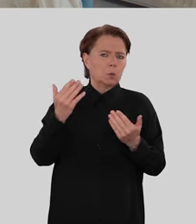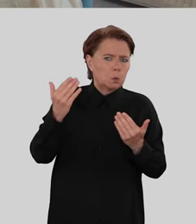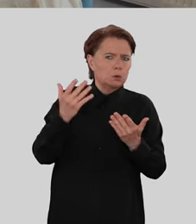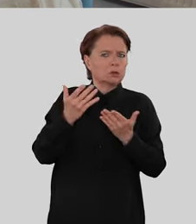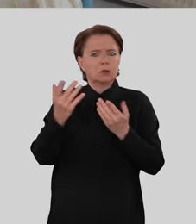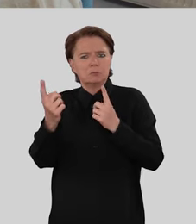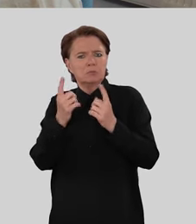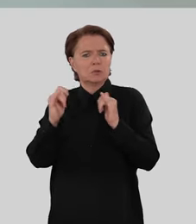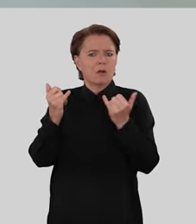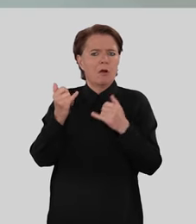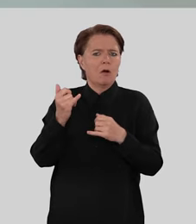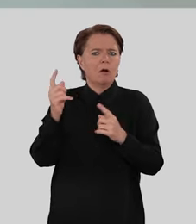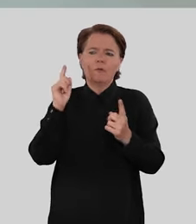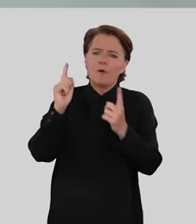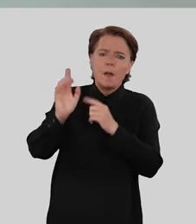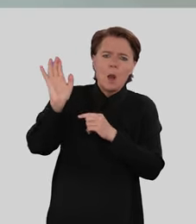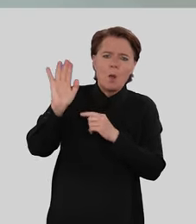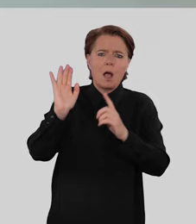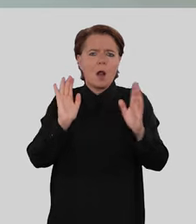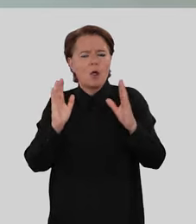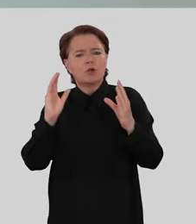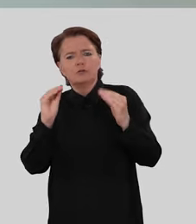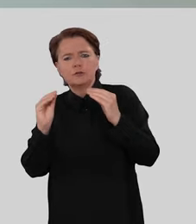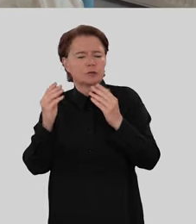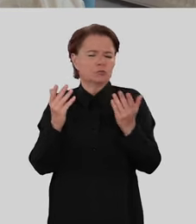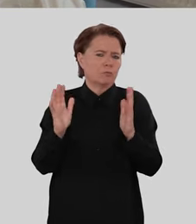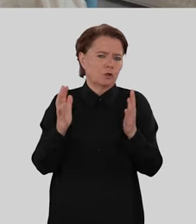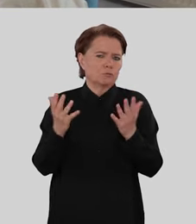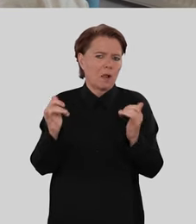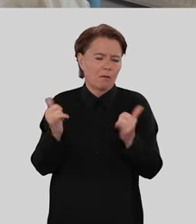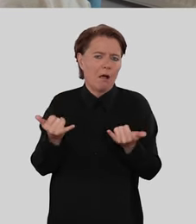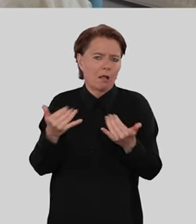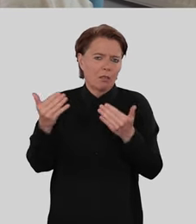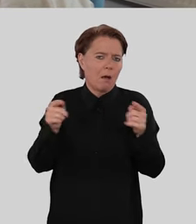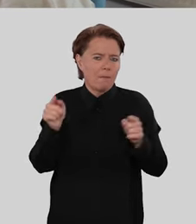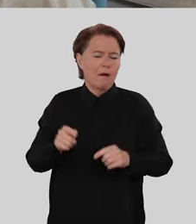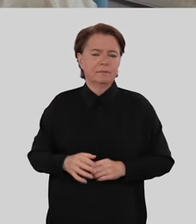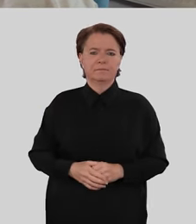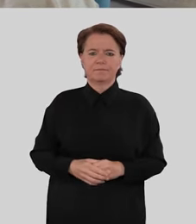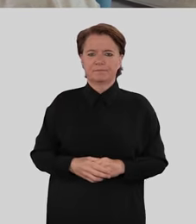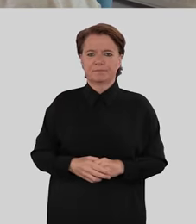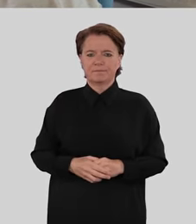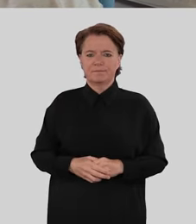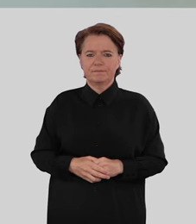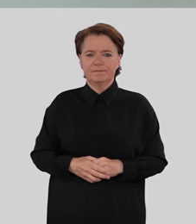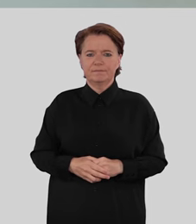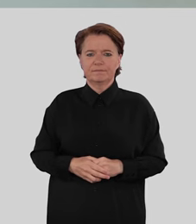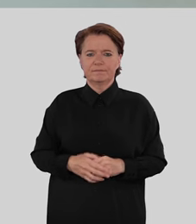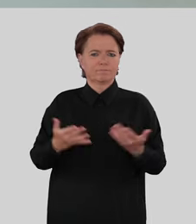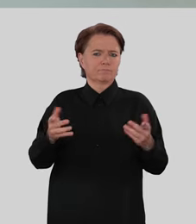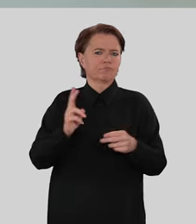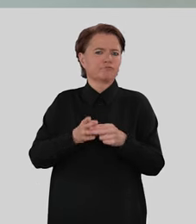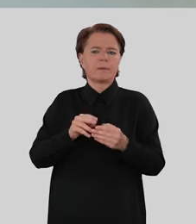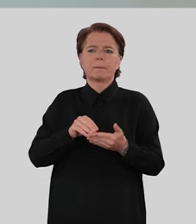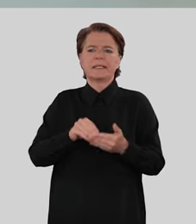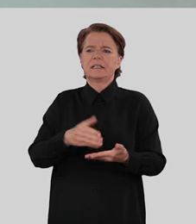auch. Und tun wir ab und zu mal, wie sagt man mal, Schwätzchen halten.